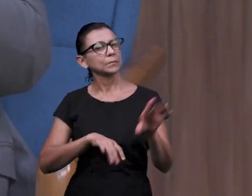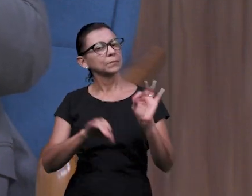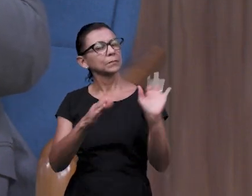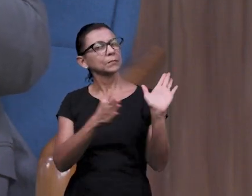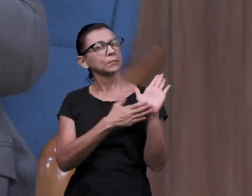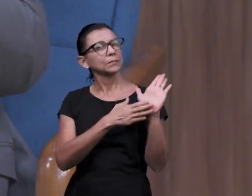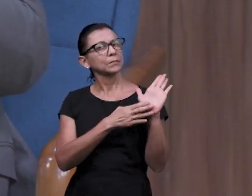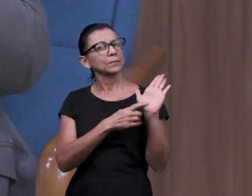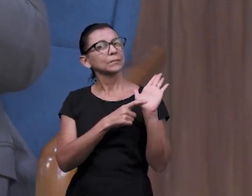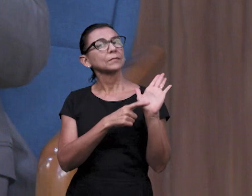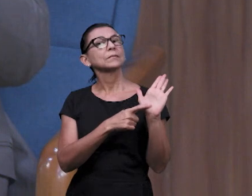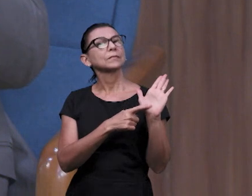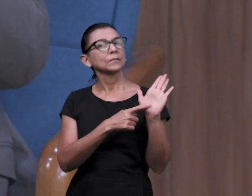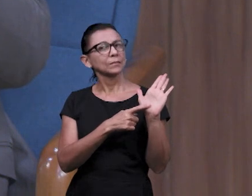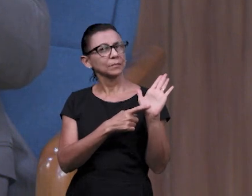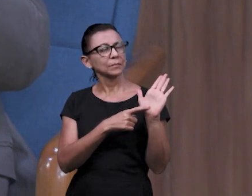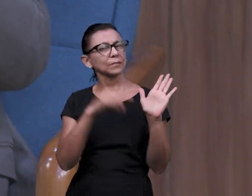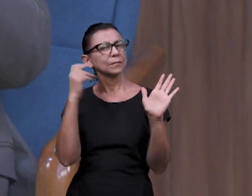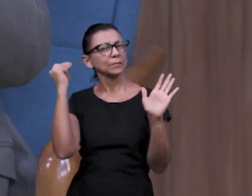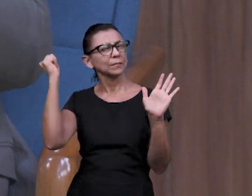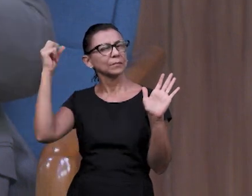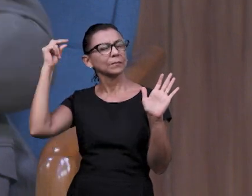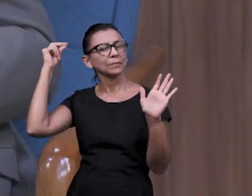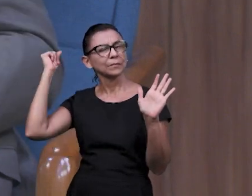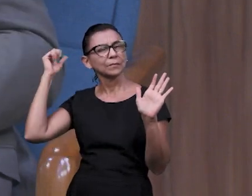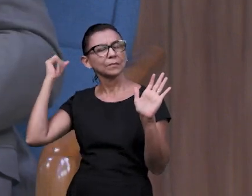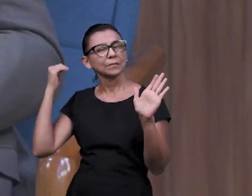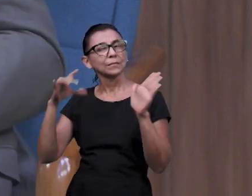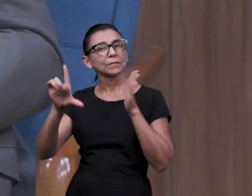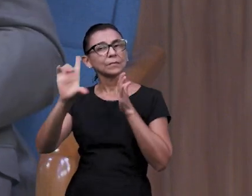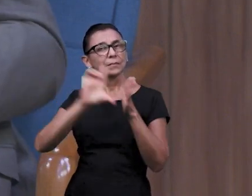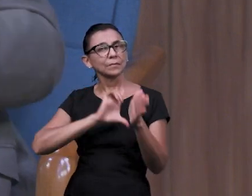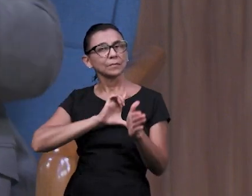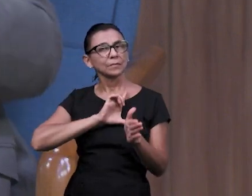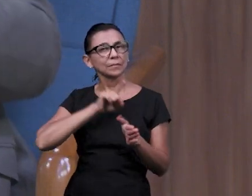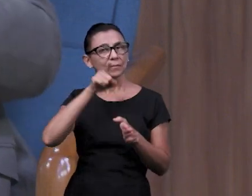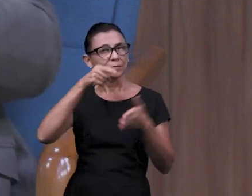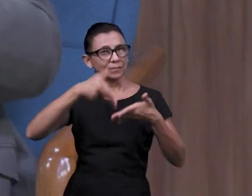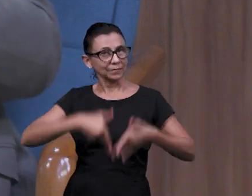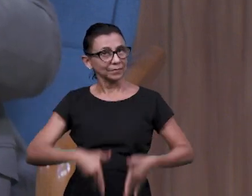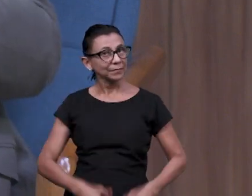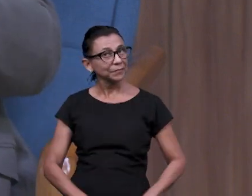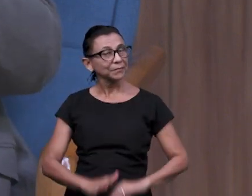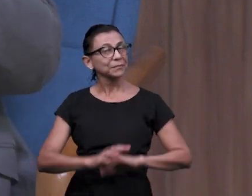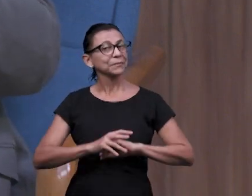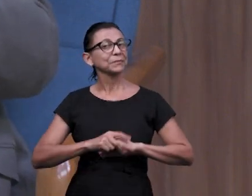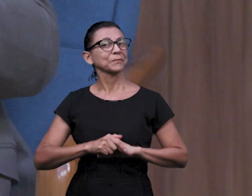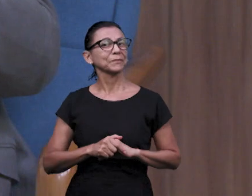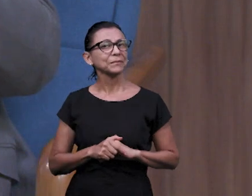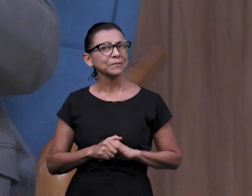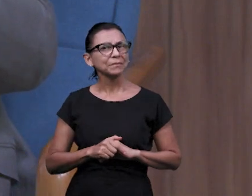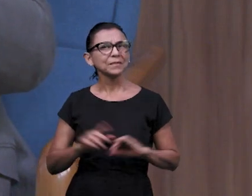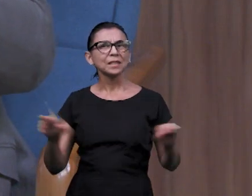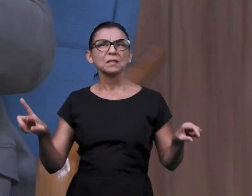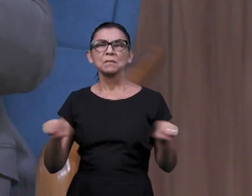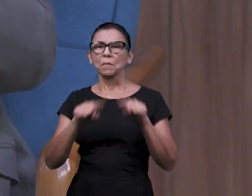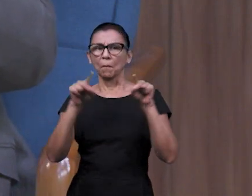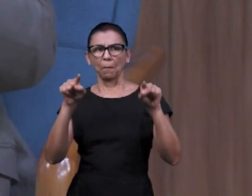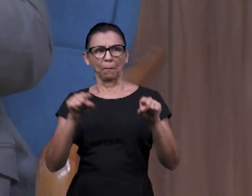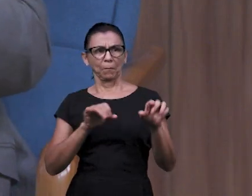projet, il est exécuté avant votre naissance. Ce projet